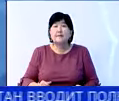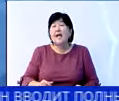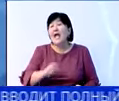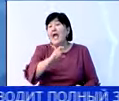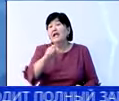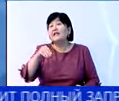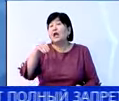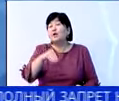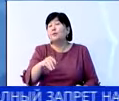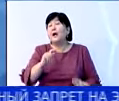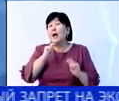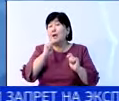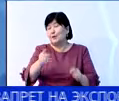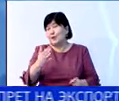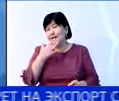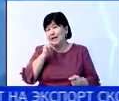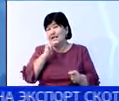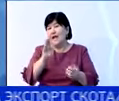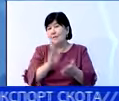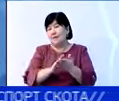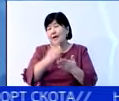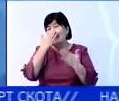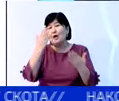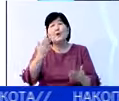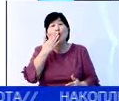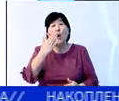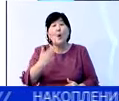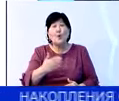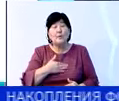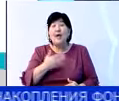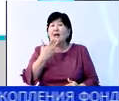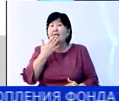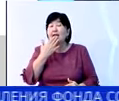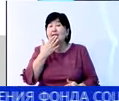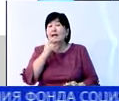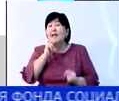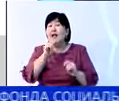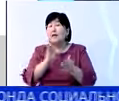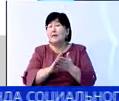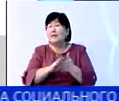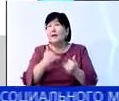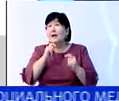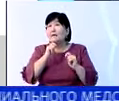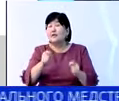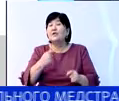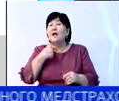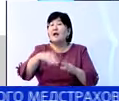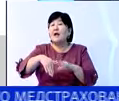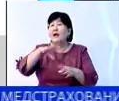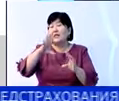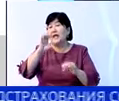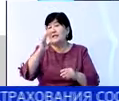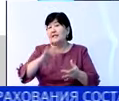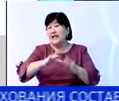Элизабет Турсунбаева вручена национальная премия «Народный любимец». Национальная премия «Народный любимец» вручается по итогам голосования в